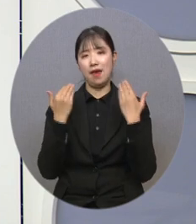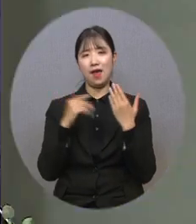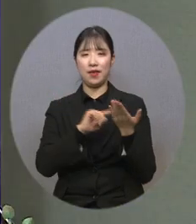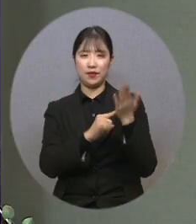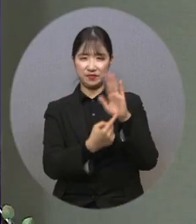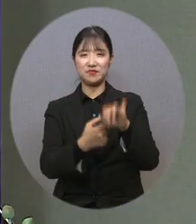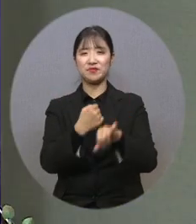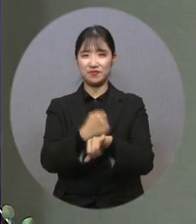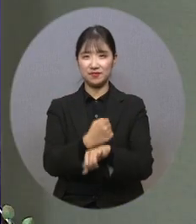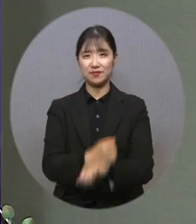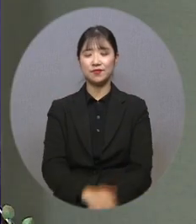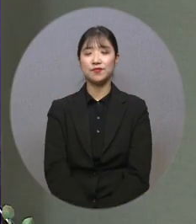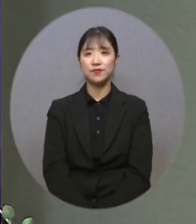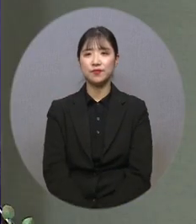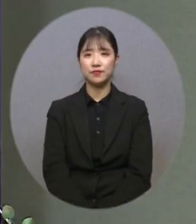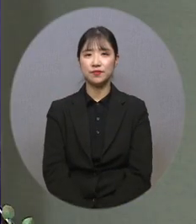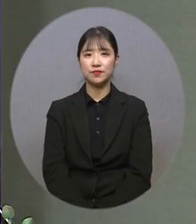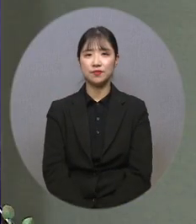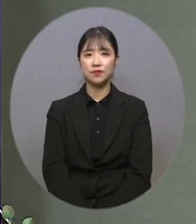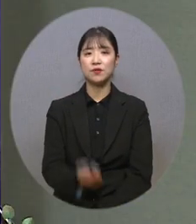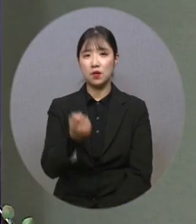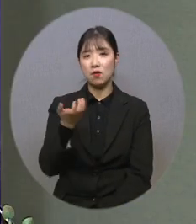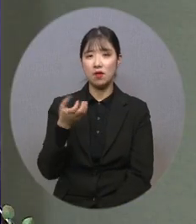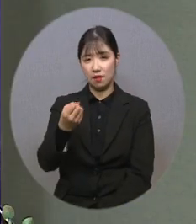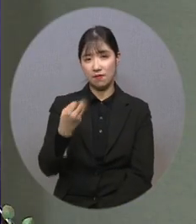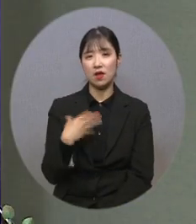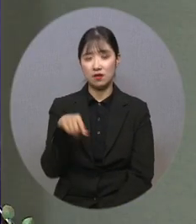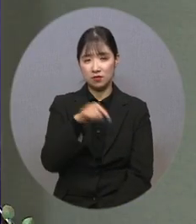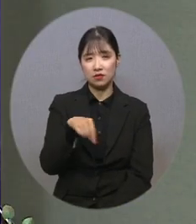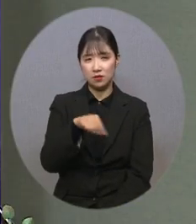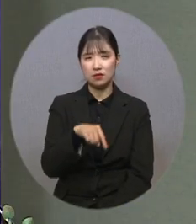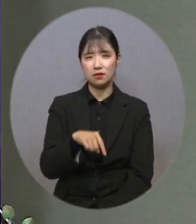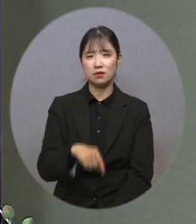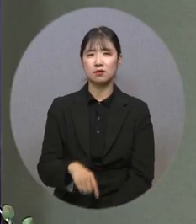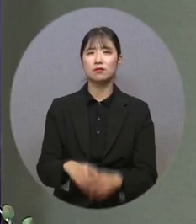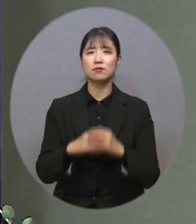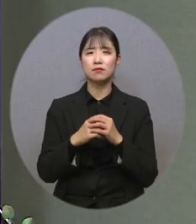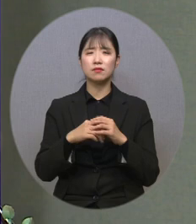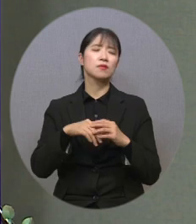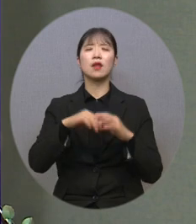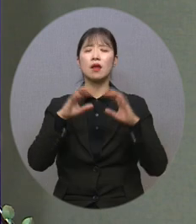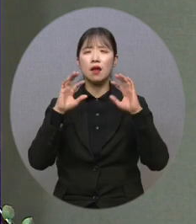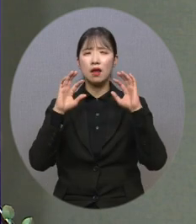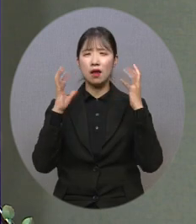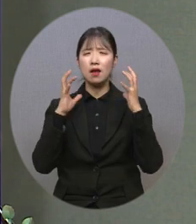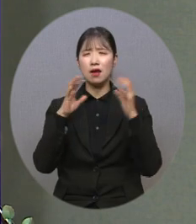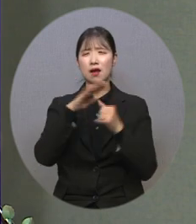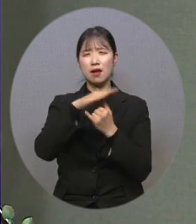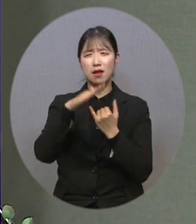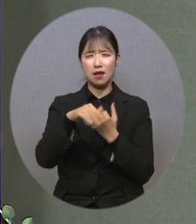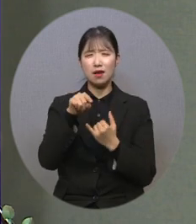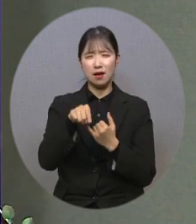내세우고 있습니다. 네. 조금 전에 말씀 중에 학령 문제가 상당히 네.